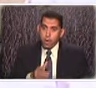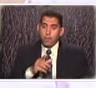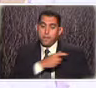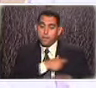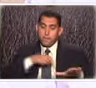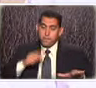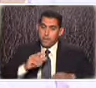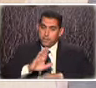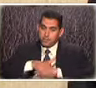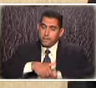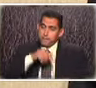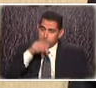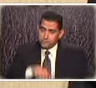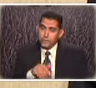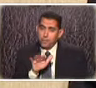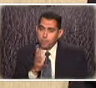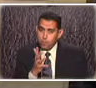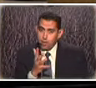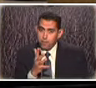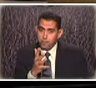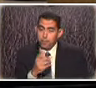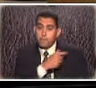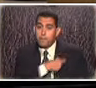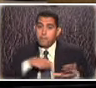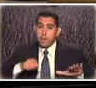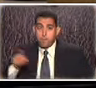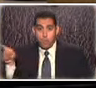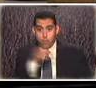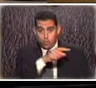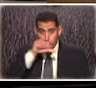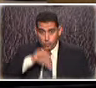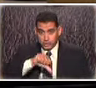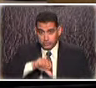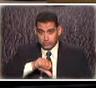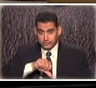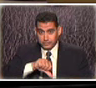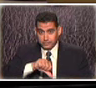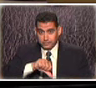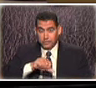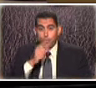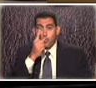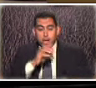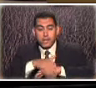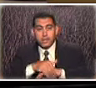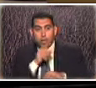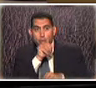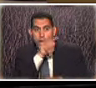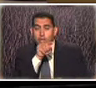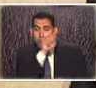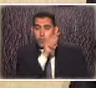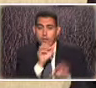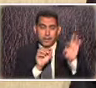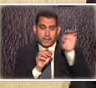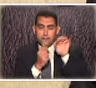قاضي مرتشي هل معنى هذا ان هذا يطعن في القضاء او يطعن في القاضي مرتشي بقى